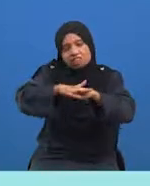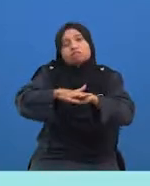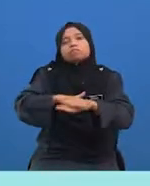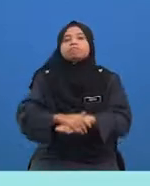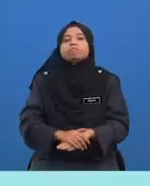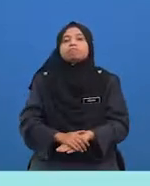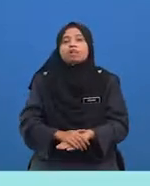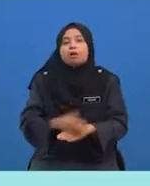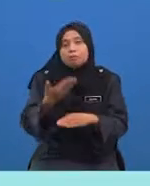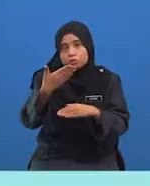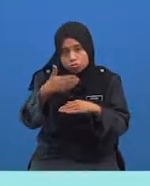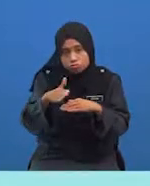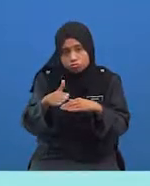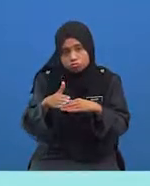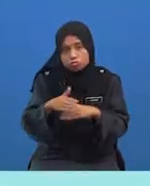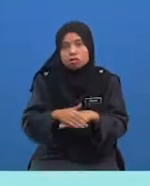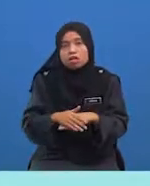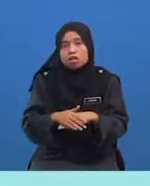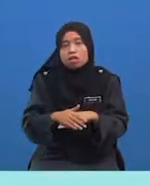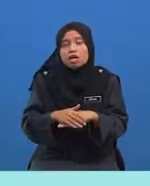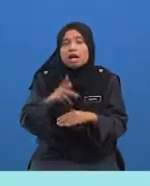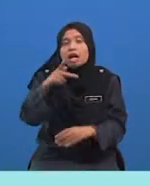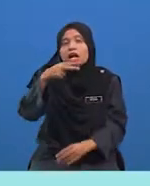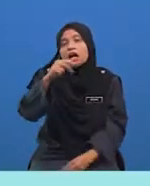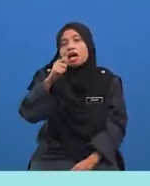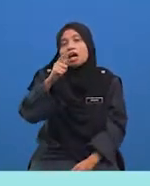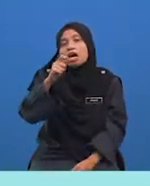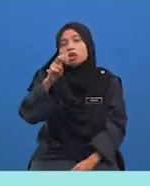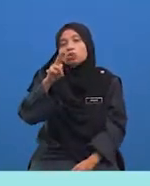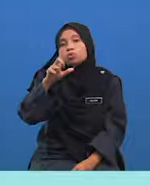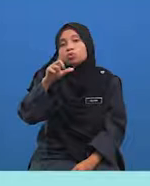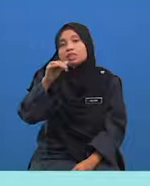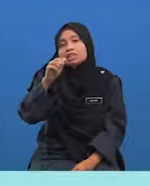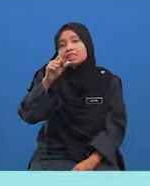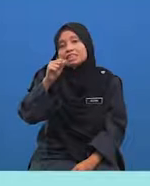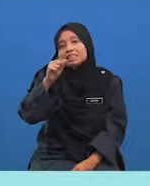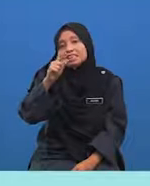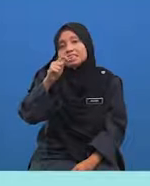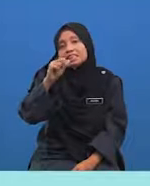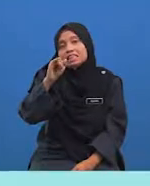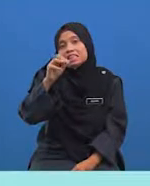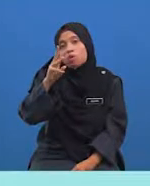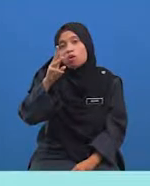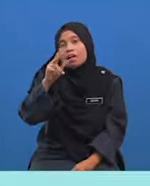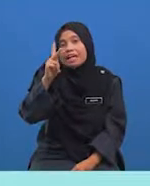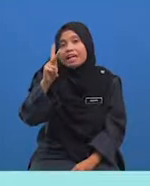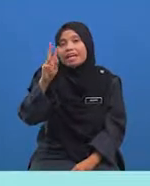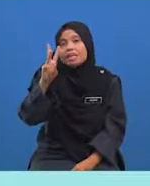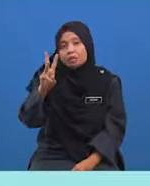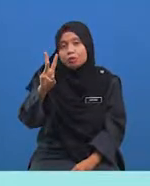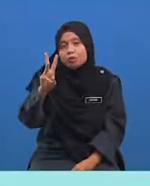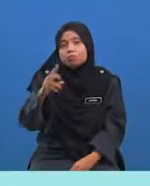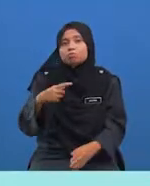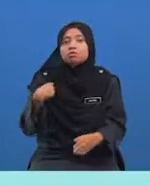atas sekali. Manakala, khatulistiwa Cikgu harap kamu dapat mengingat